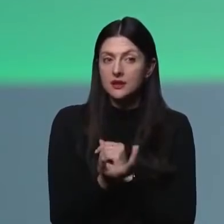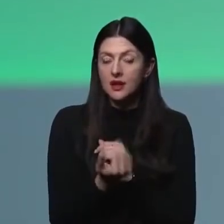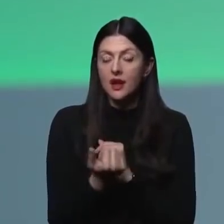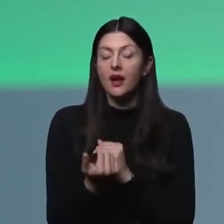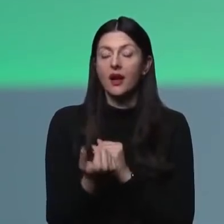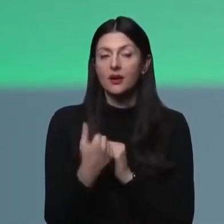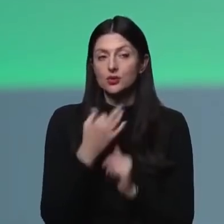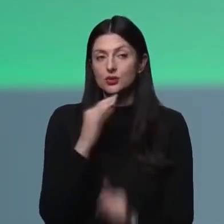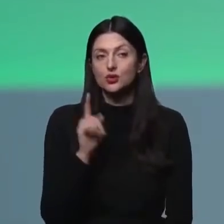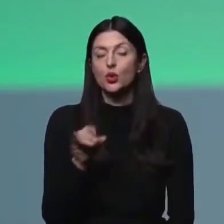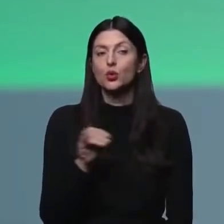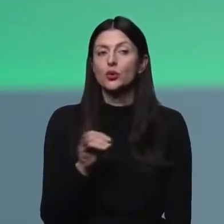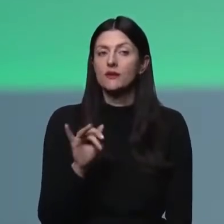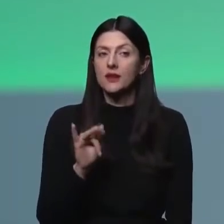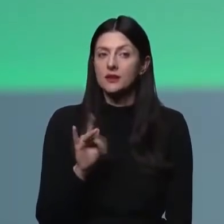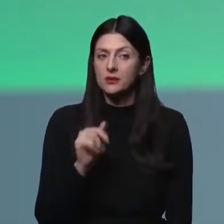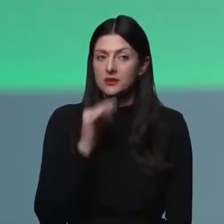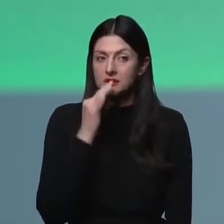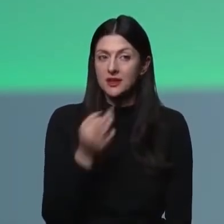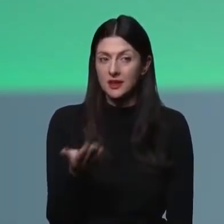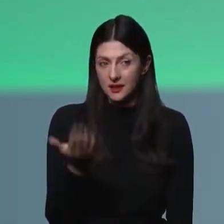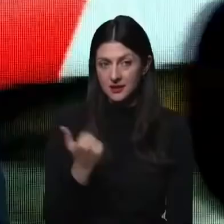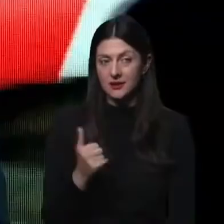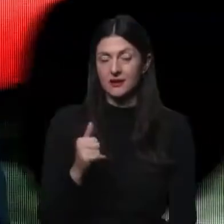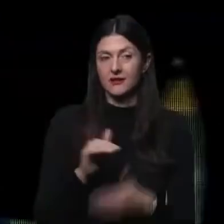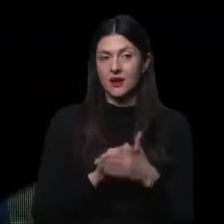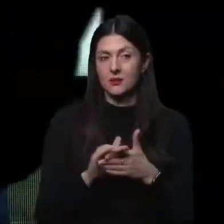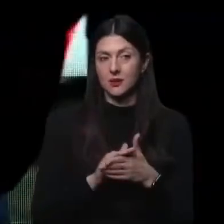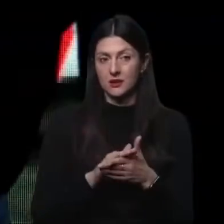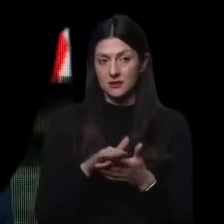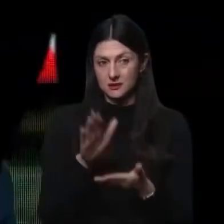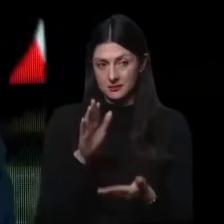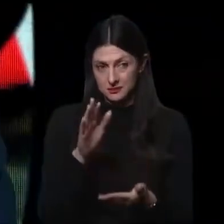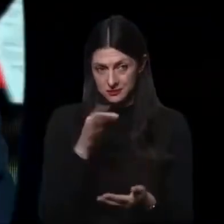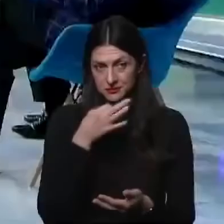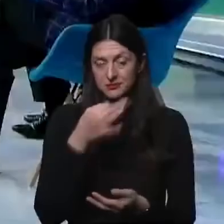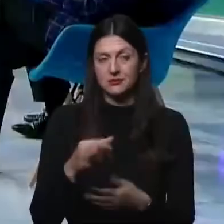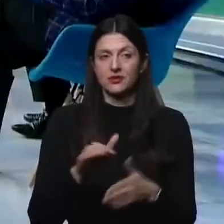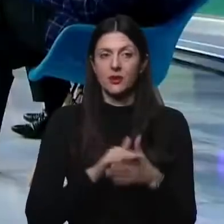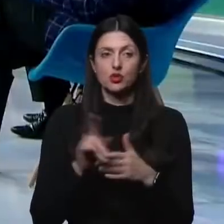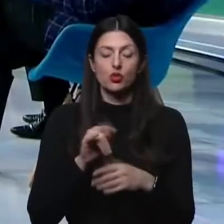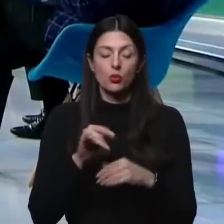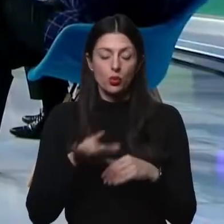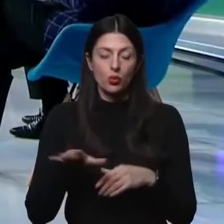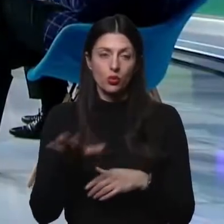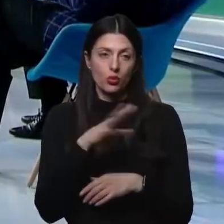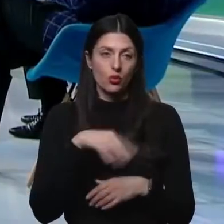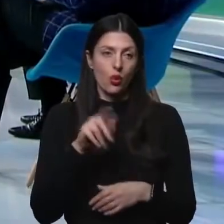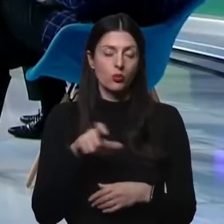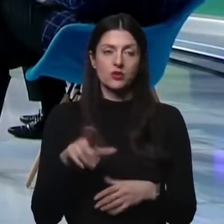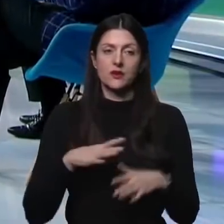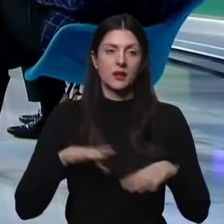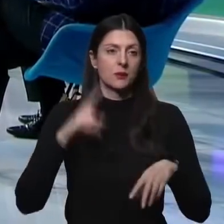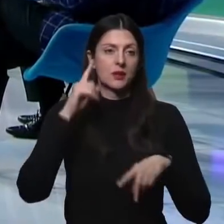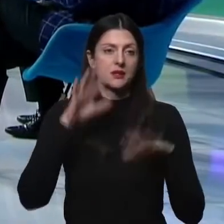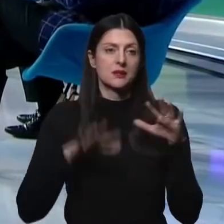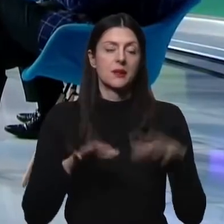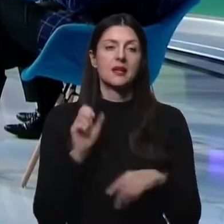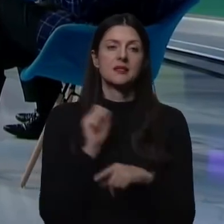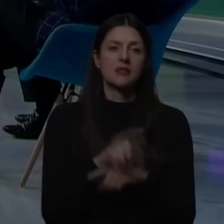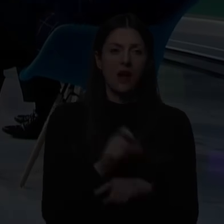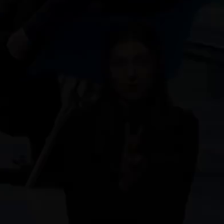Юлия Владимировна сейчас сказала. Дайте фамилии. Положите фамилии, чтобы у общества не было никаких сомнений. Заказчики,